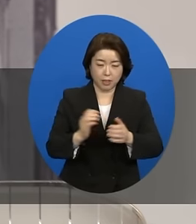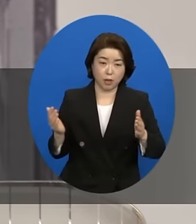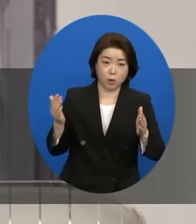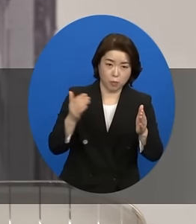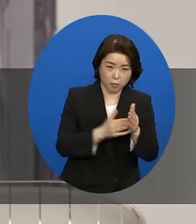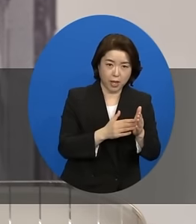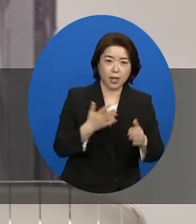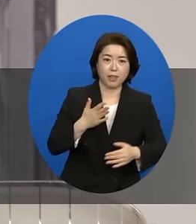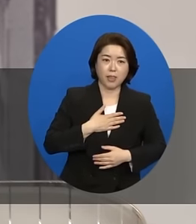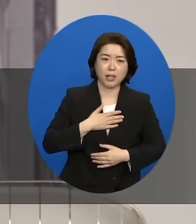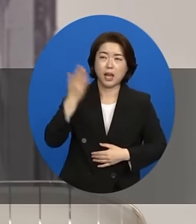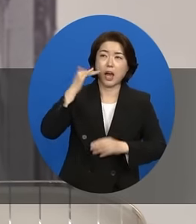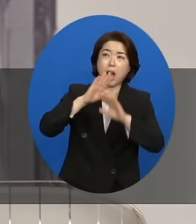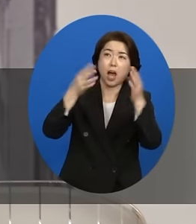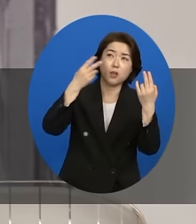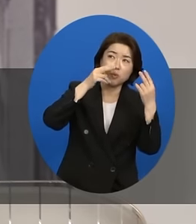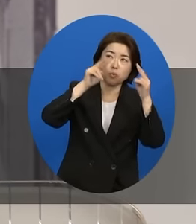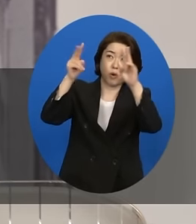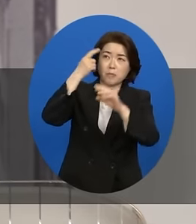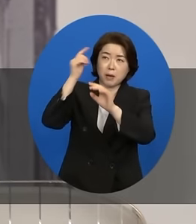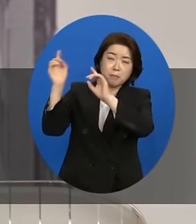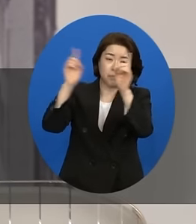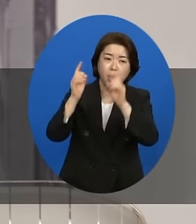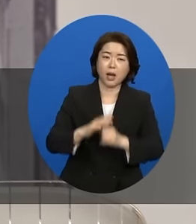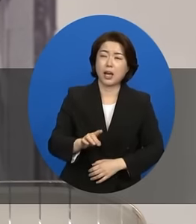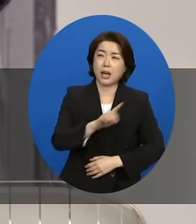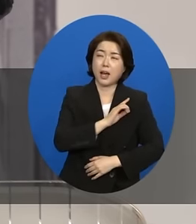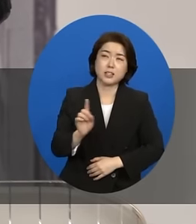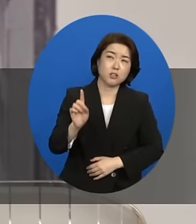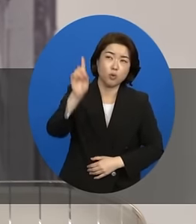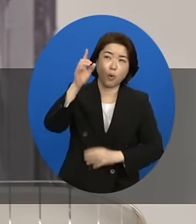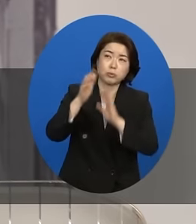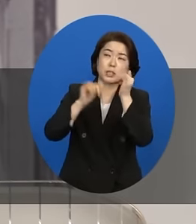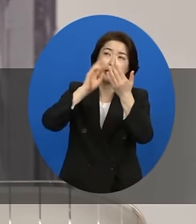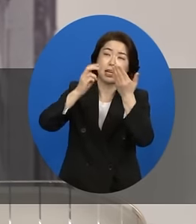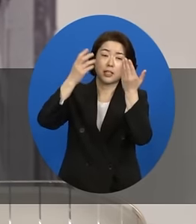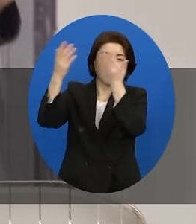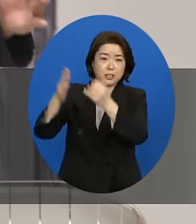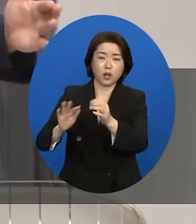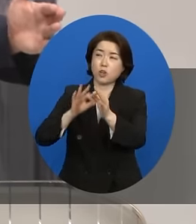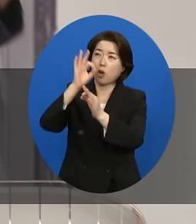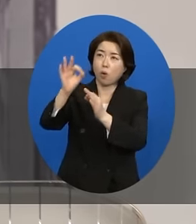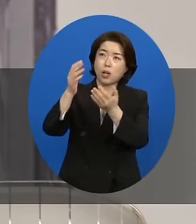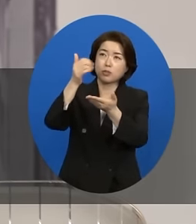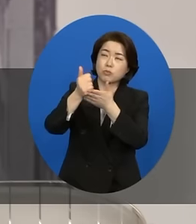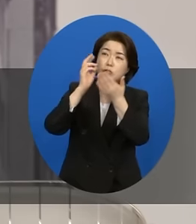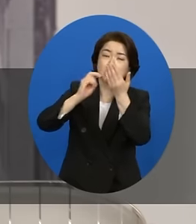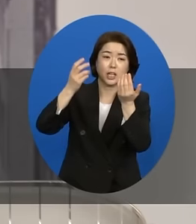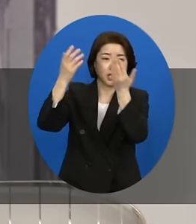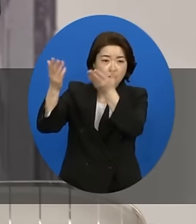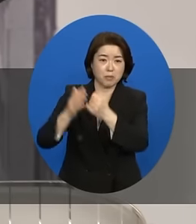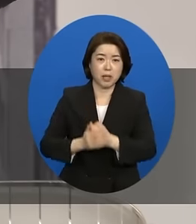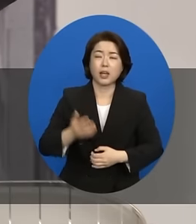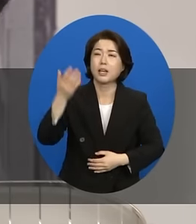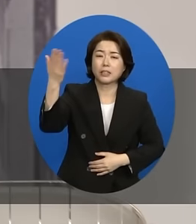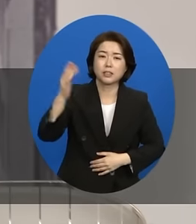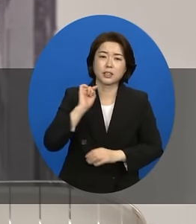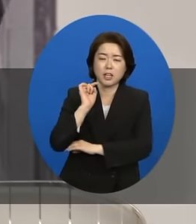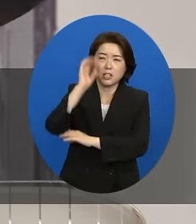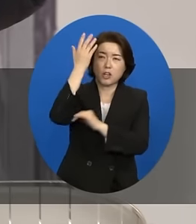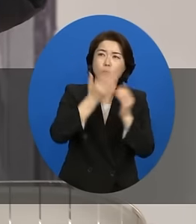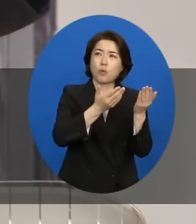하늘을 우러러보며 정신을 되찾았고 가장 높으신 분을 찬송하고 영원하신 분을 찬양하며 그에게